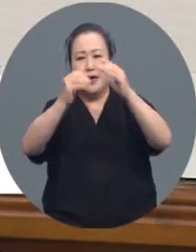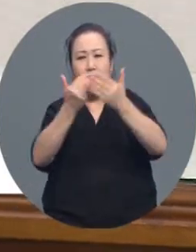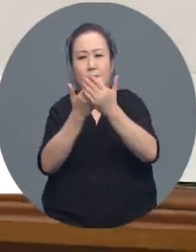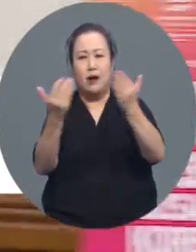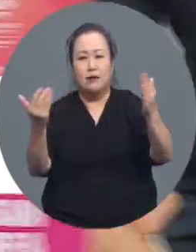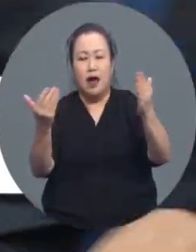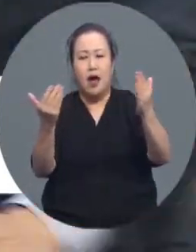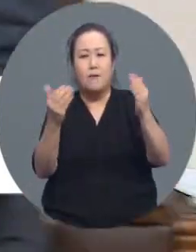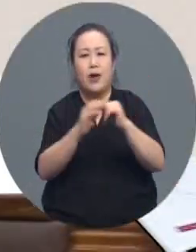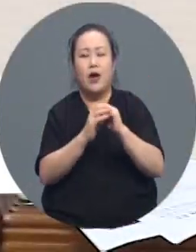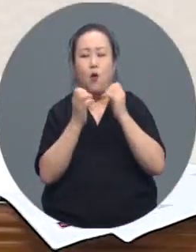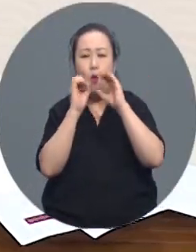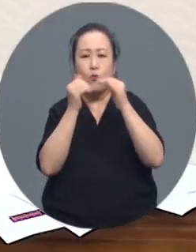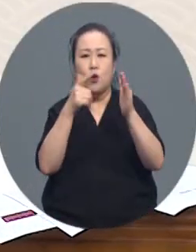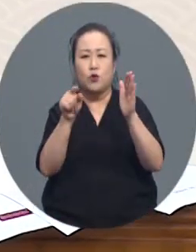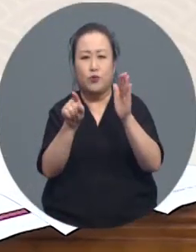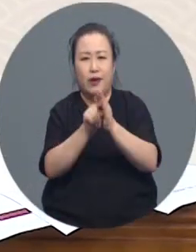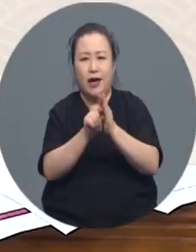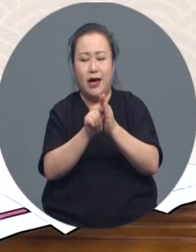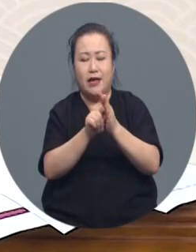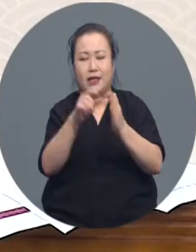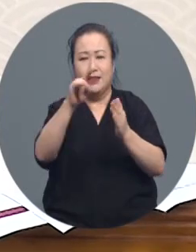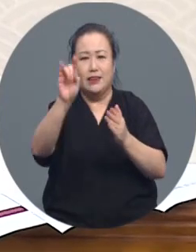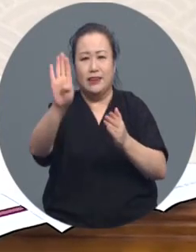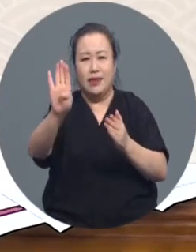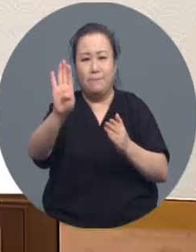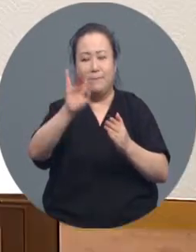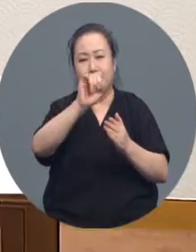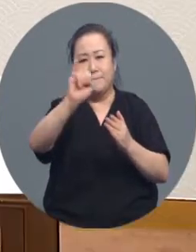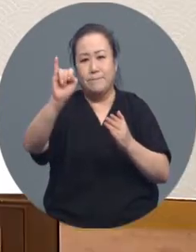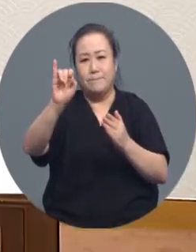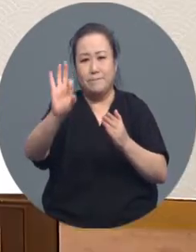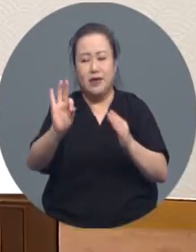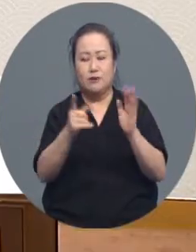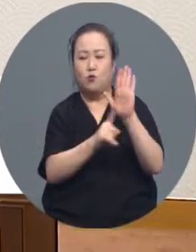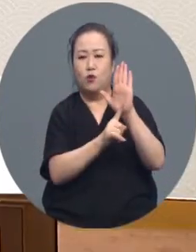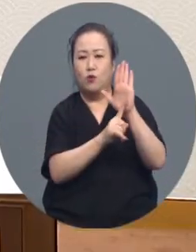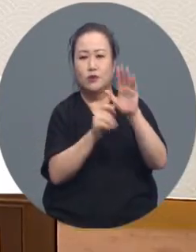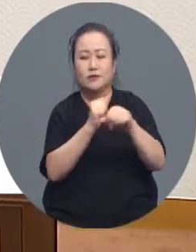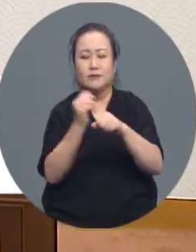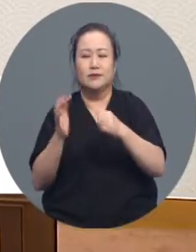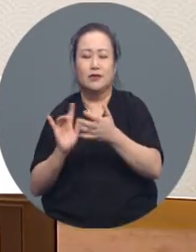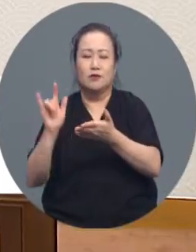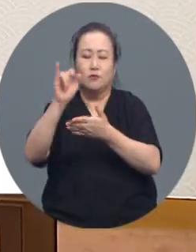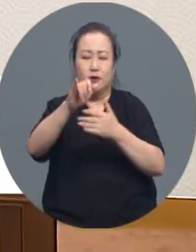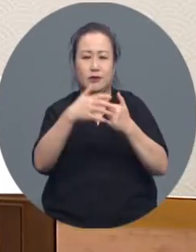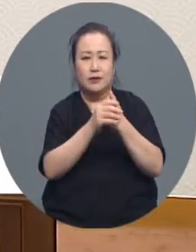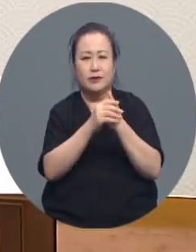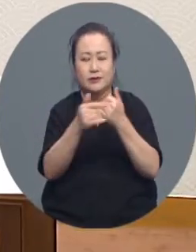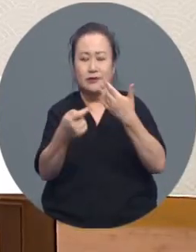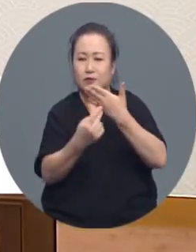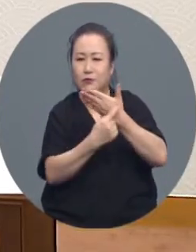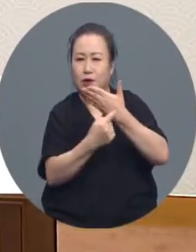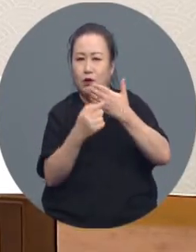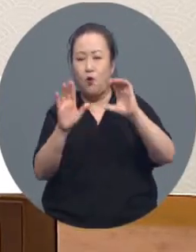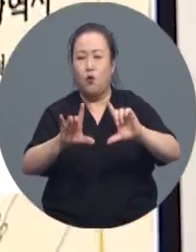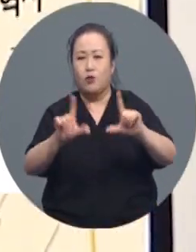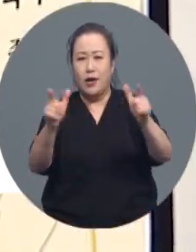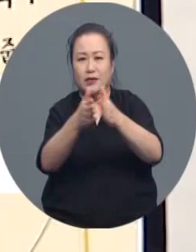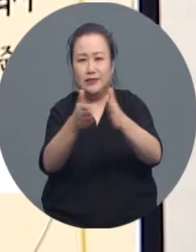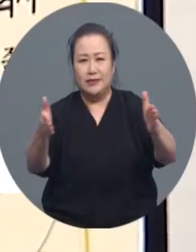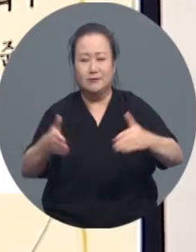홍보를 위한 이미지 래핑 광고를 시행하기로 했습니다 항공기 동체 래핑 광고 는 올해 중에